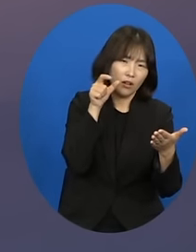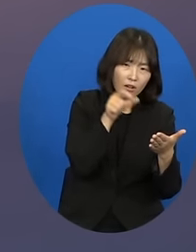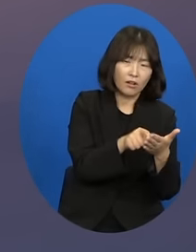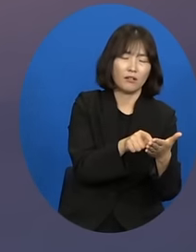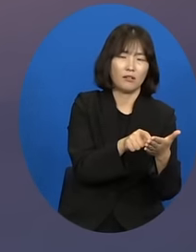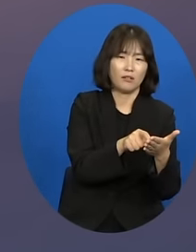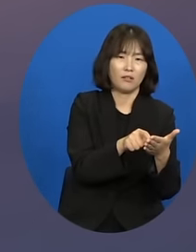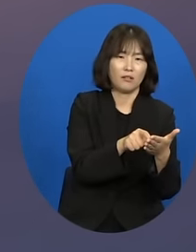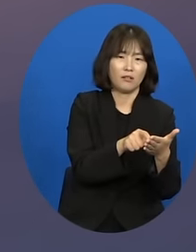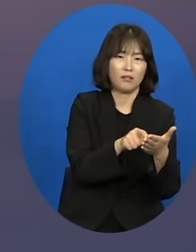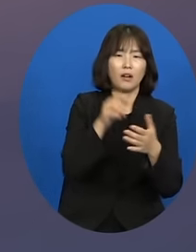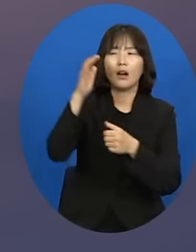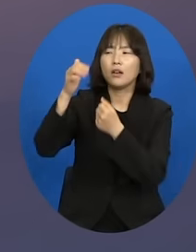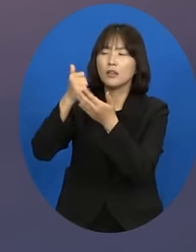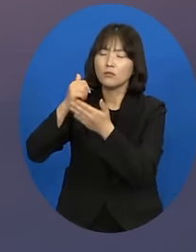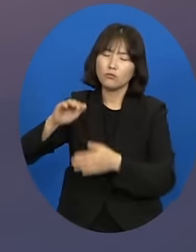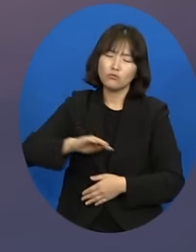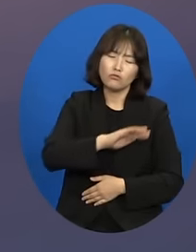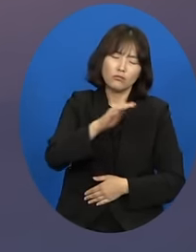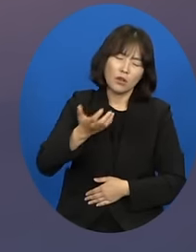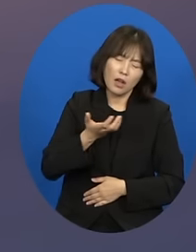하나님이 우리 아픈 걸 왜 모르시겠어요?